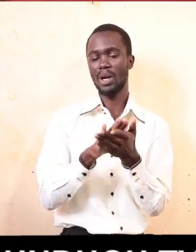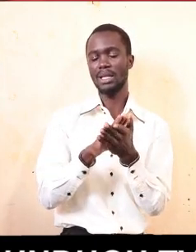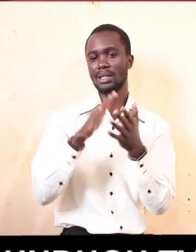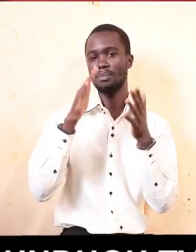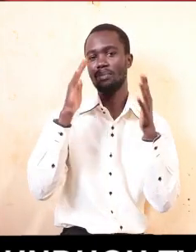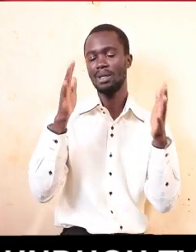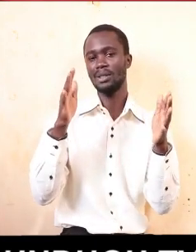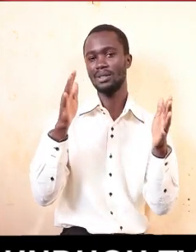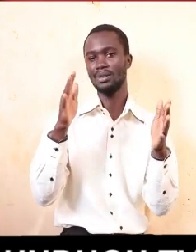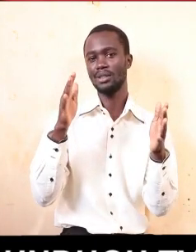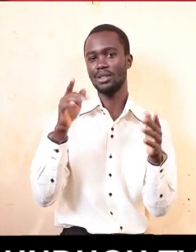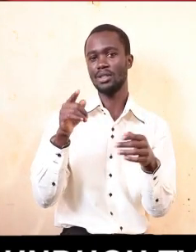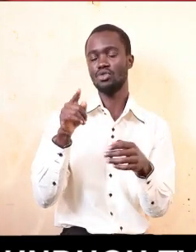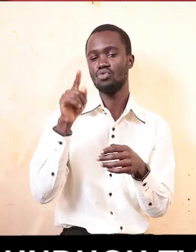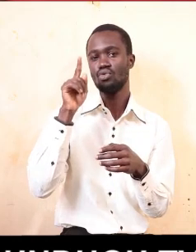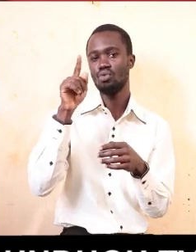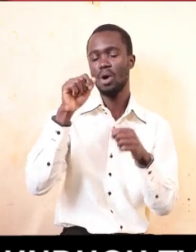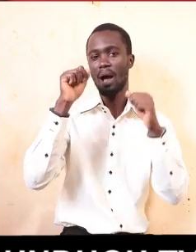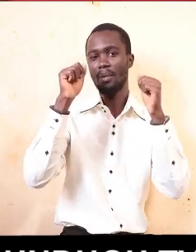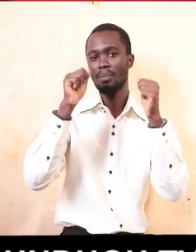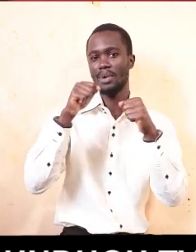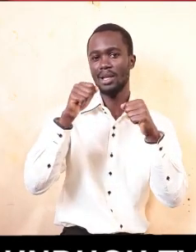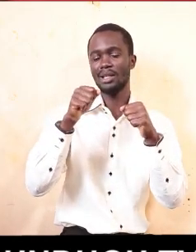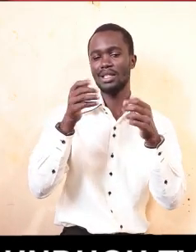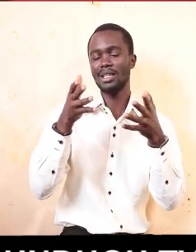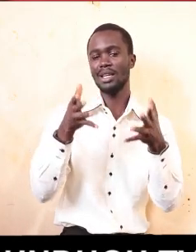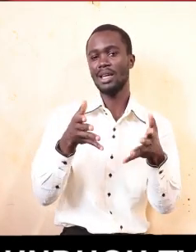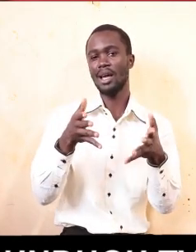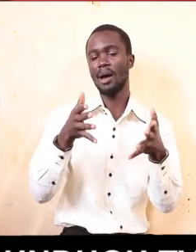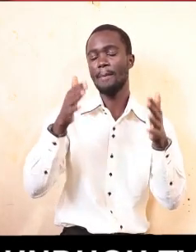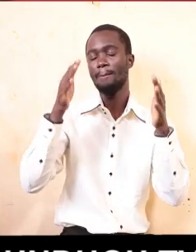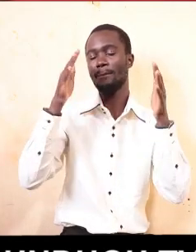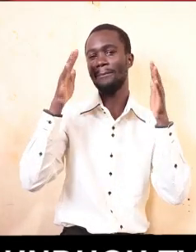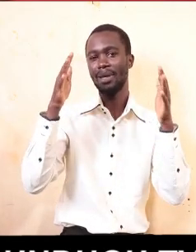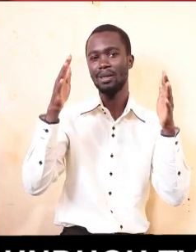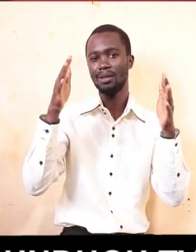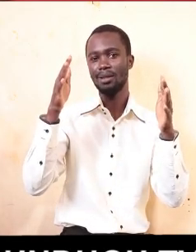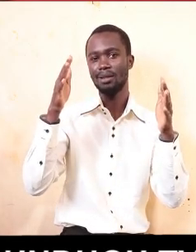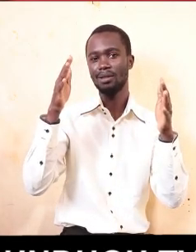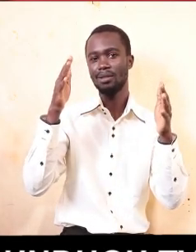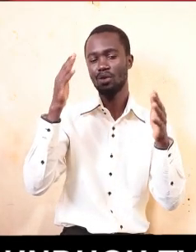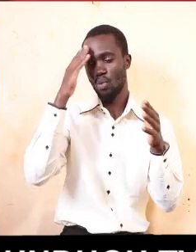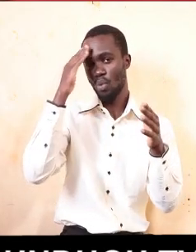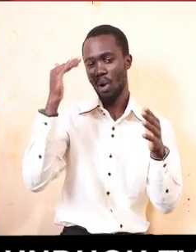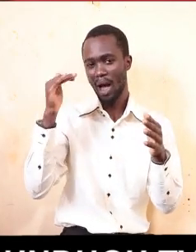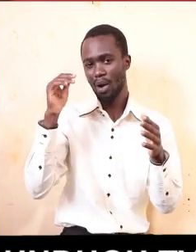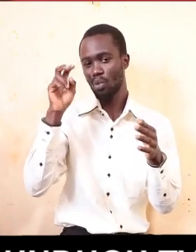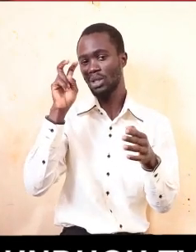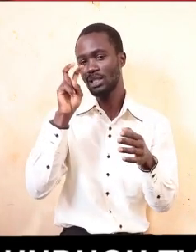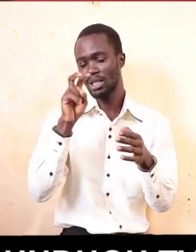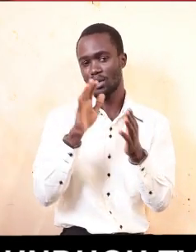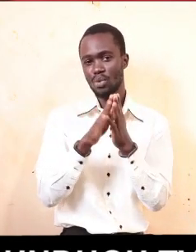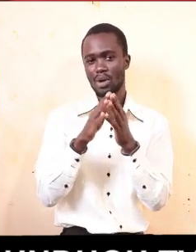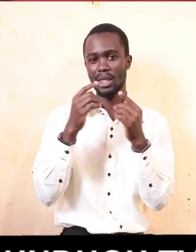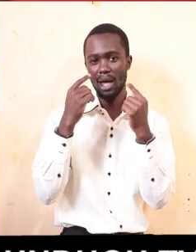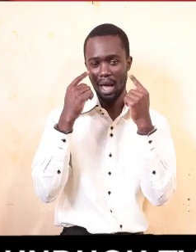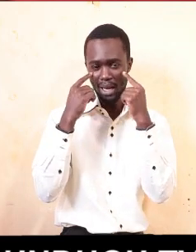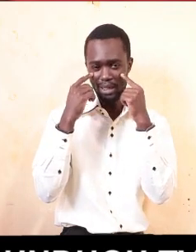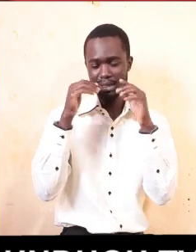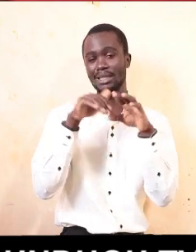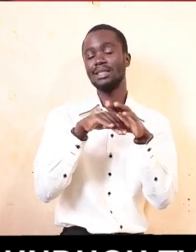wako. Uwepo wako mahali hapa ni wa ajabu kwa sababu tunakuona na macho yetu ya